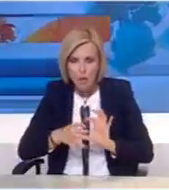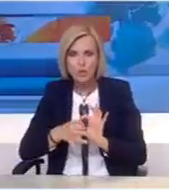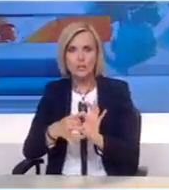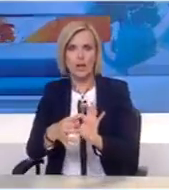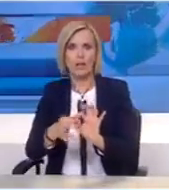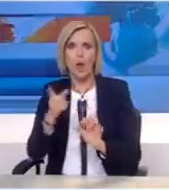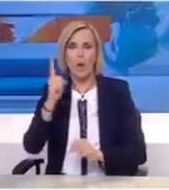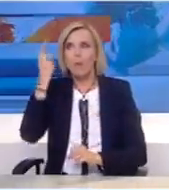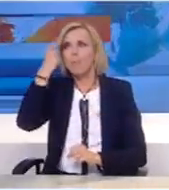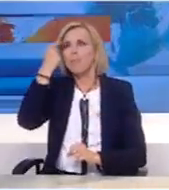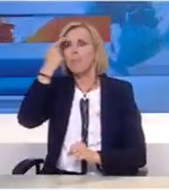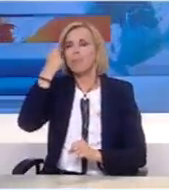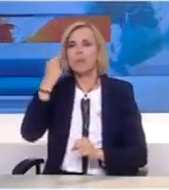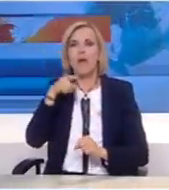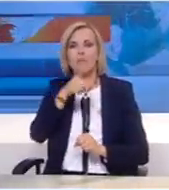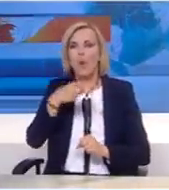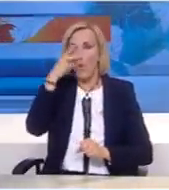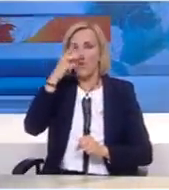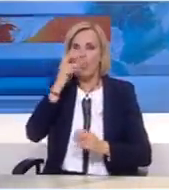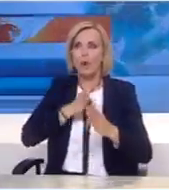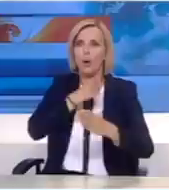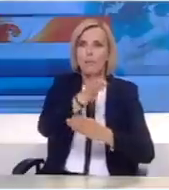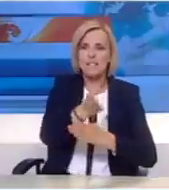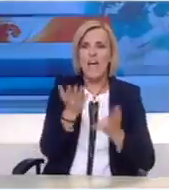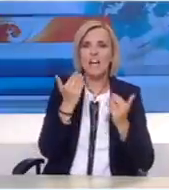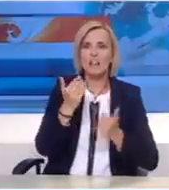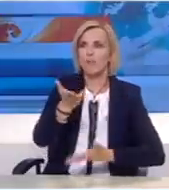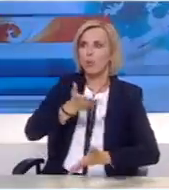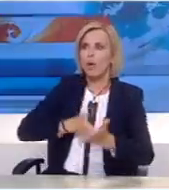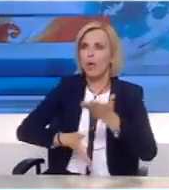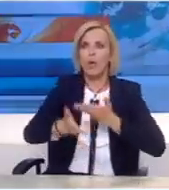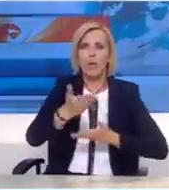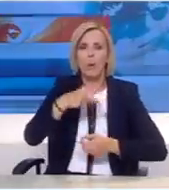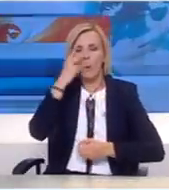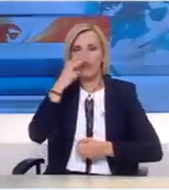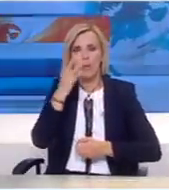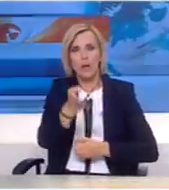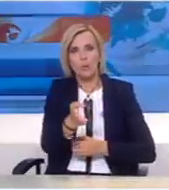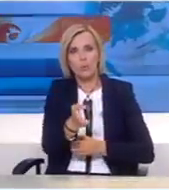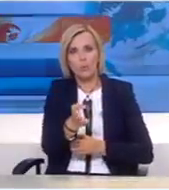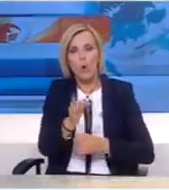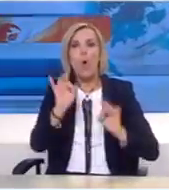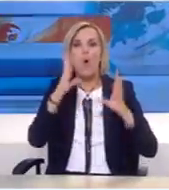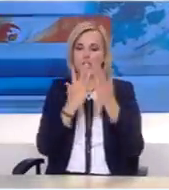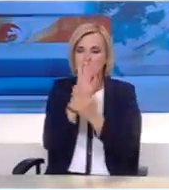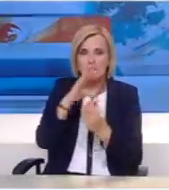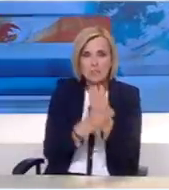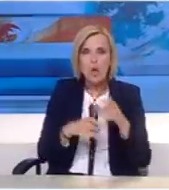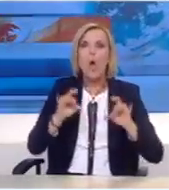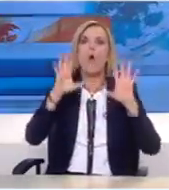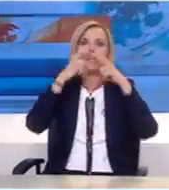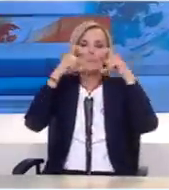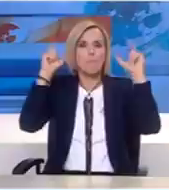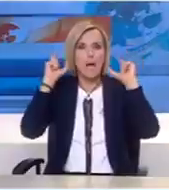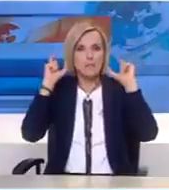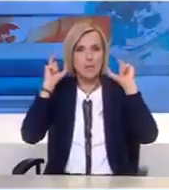συνεχίζεται η παροχή υπηρεσιών σε αυτούς σε ένα τέτοιο ευαίσθητο χώρο. Προέκυψαν λοιπόν κάποια δεδομένα που είχαν σχέση με την τήρηση των